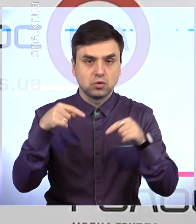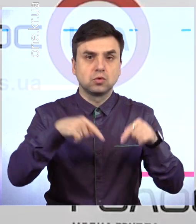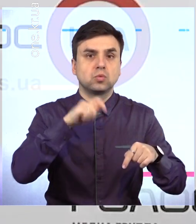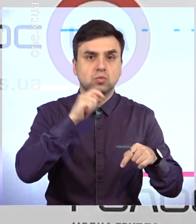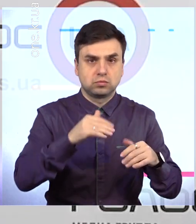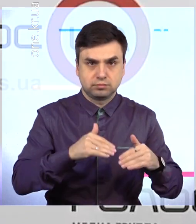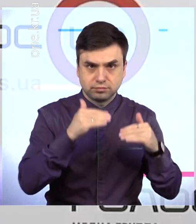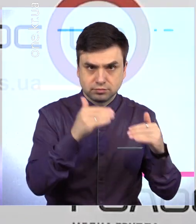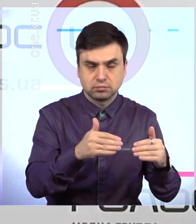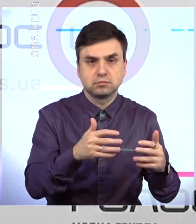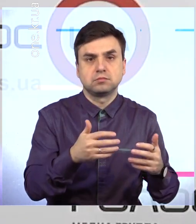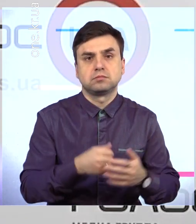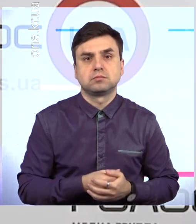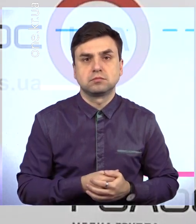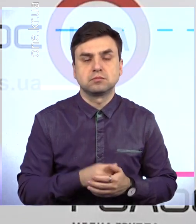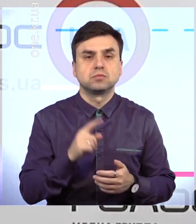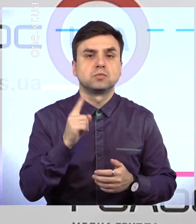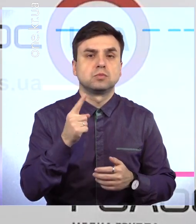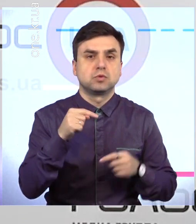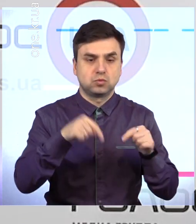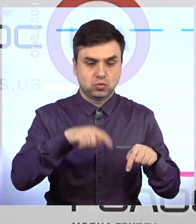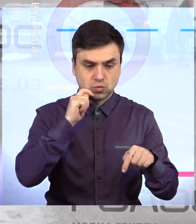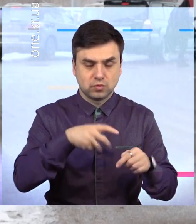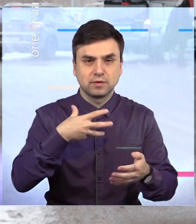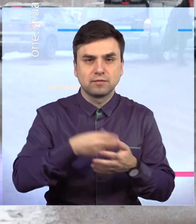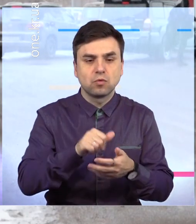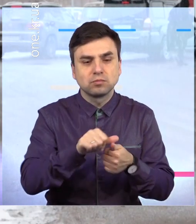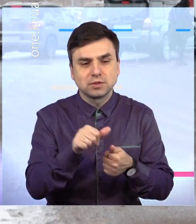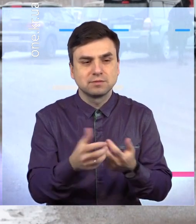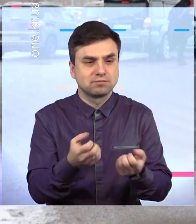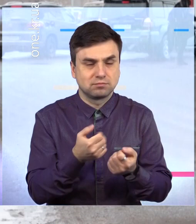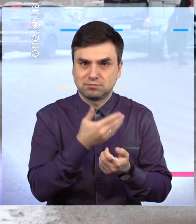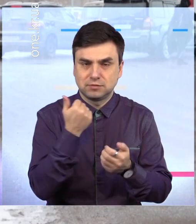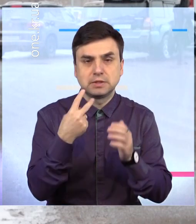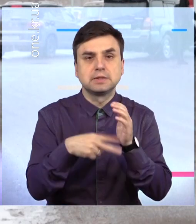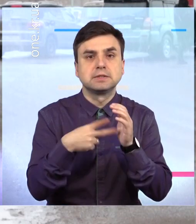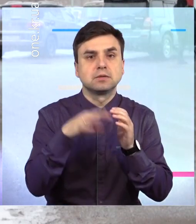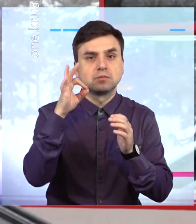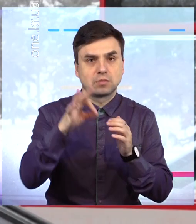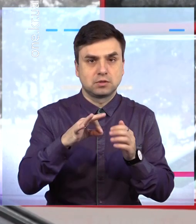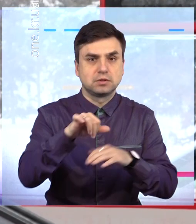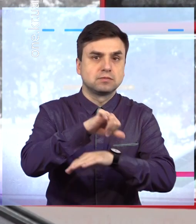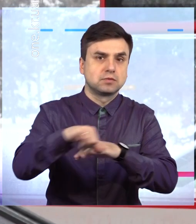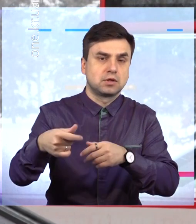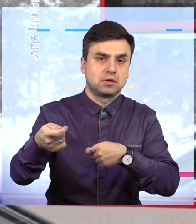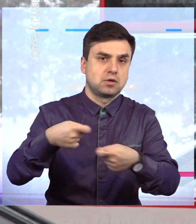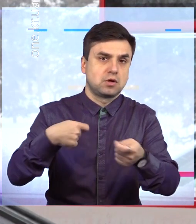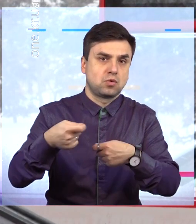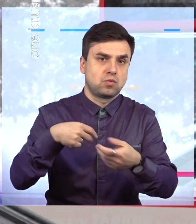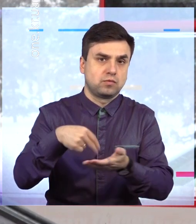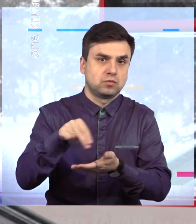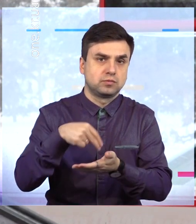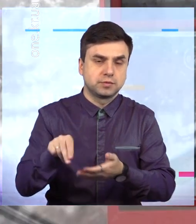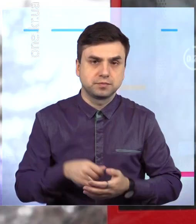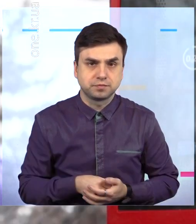более 70% нефтепродуктов импортируем. Експерти прогнозують, що найближчим часом ціна на пальне для автомобілів